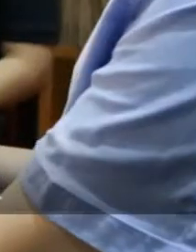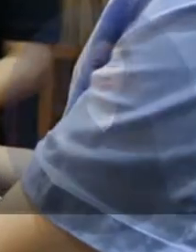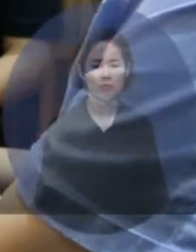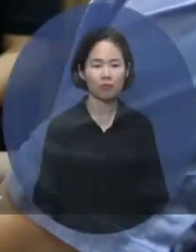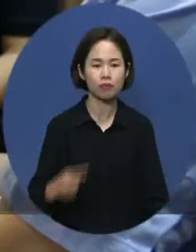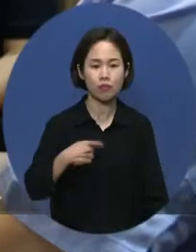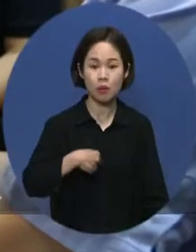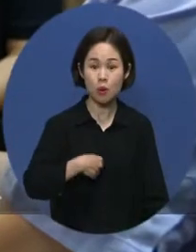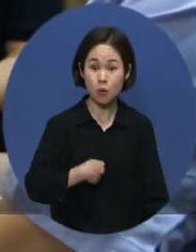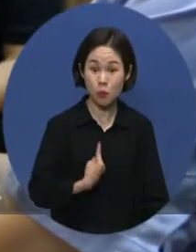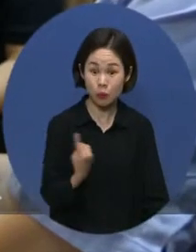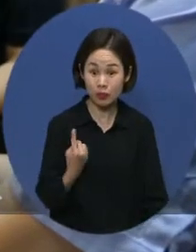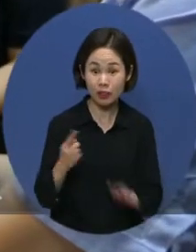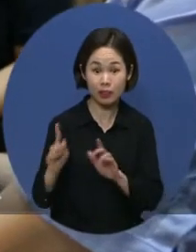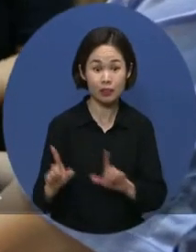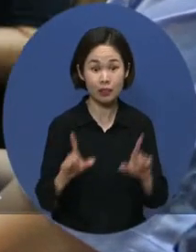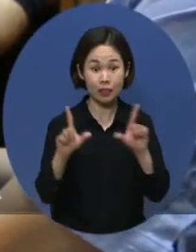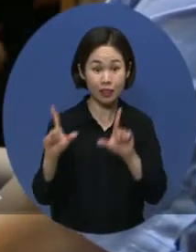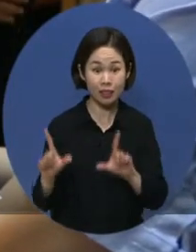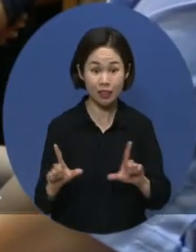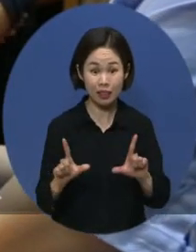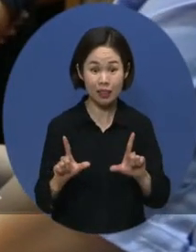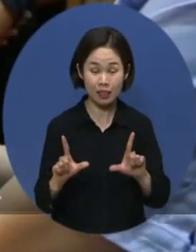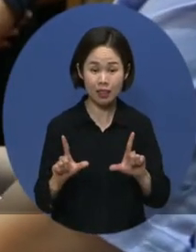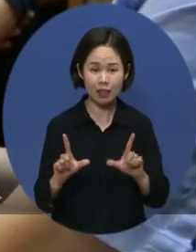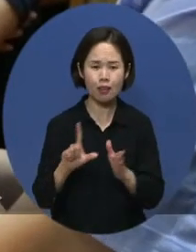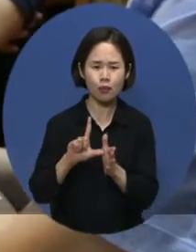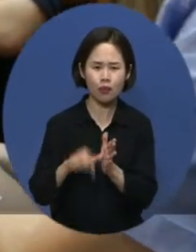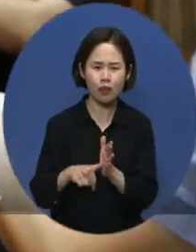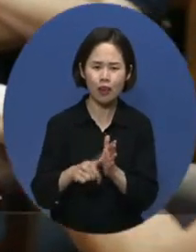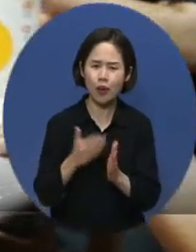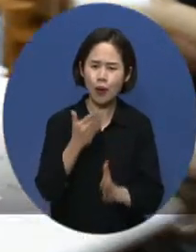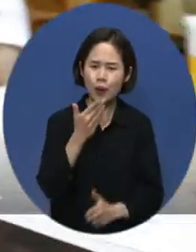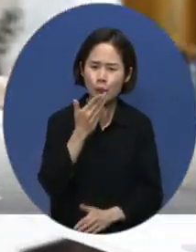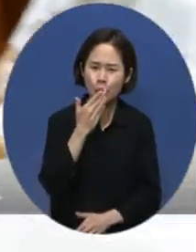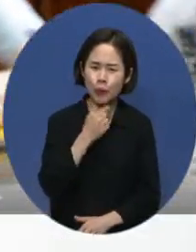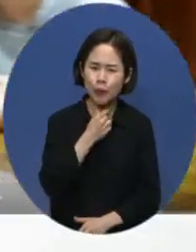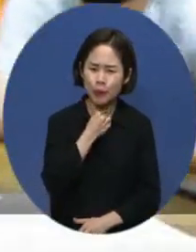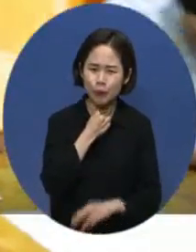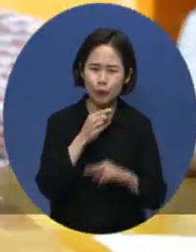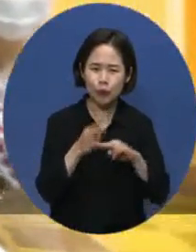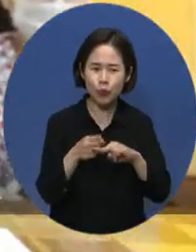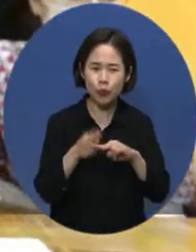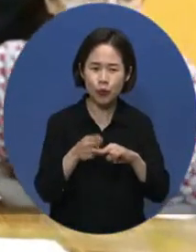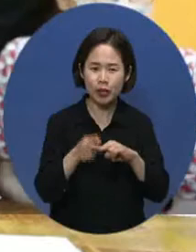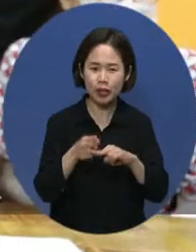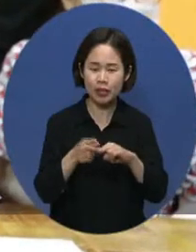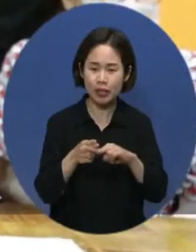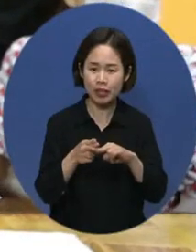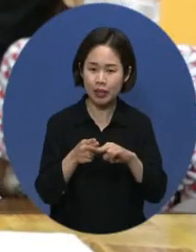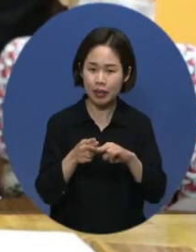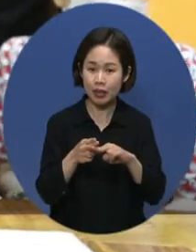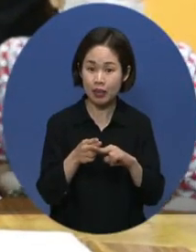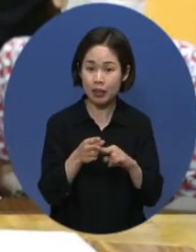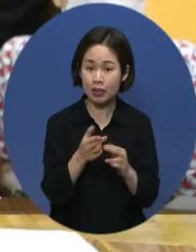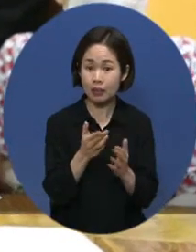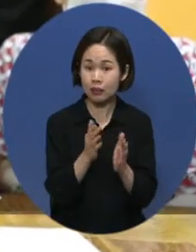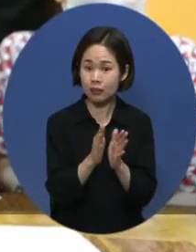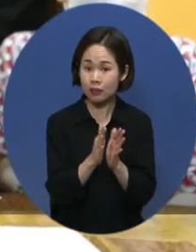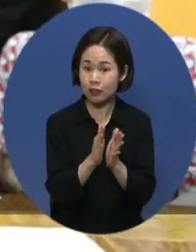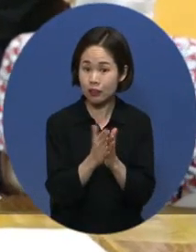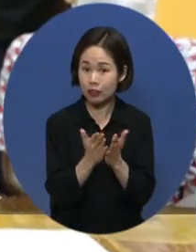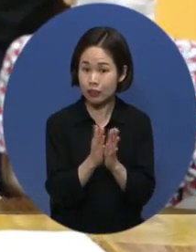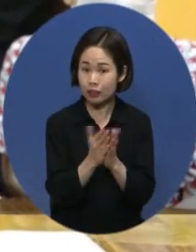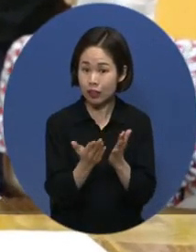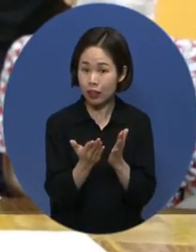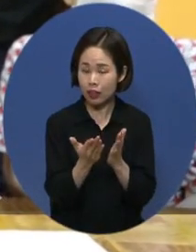혼자 살면 그 해먹고 싶은 요리 이 책에 내용이 좀 들어가면 좋겠다 하는 거 한두